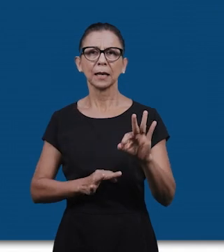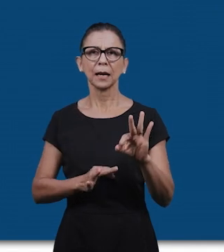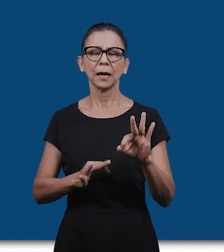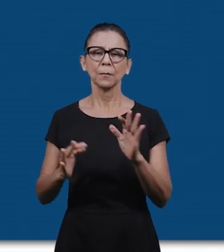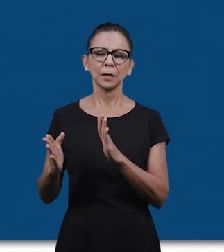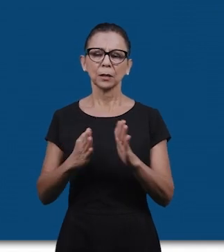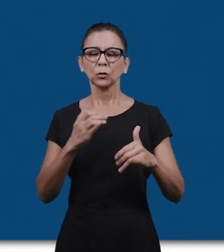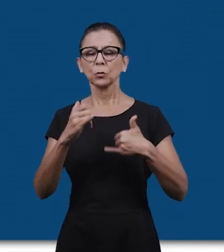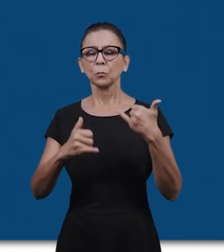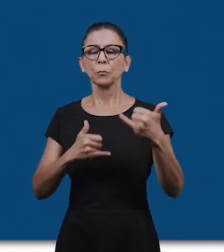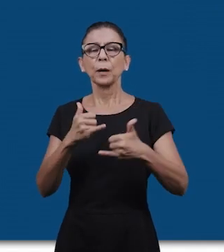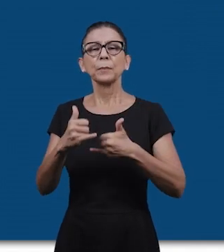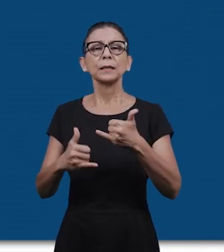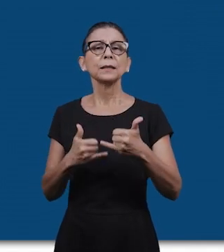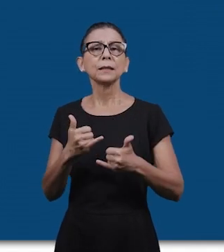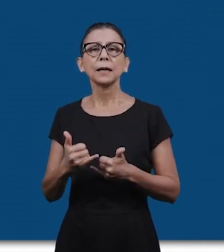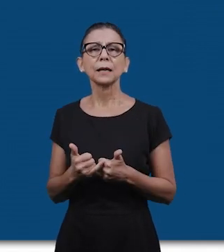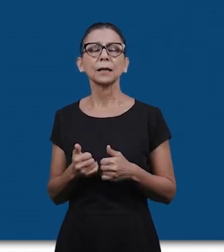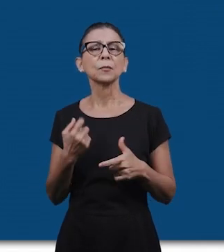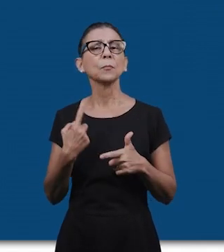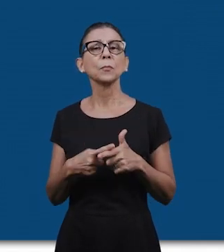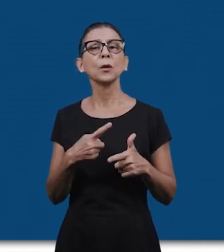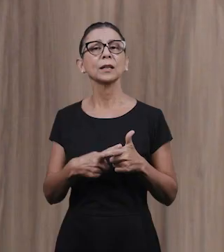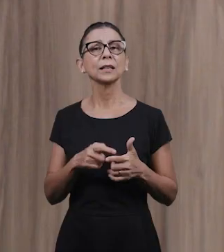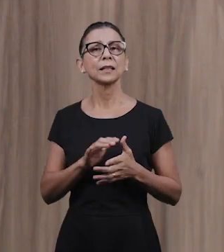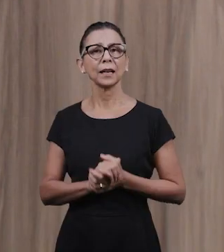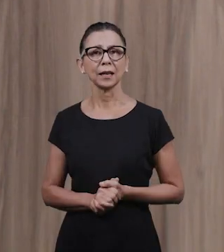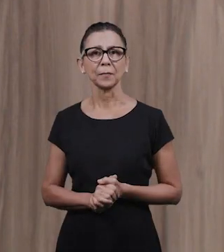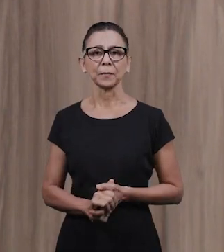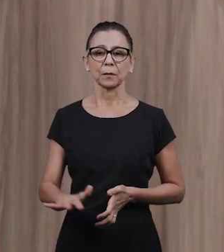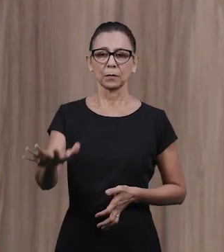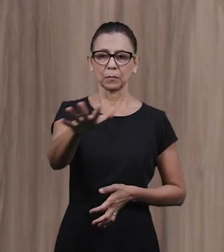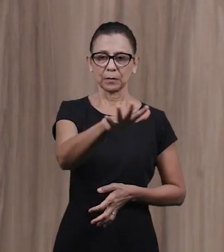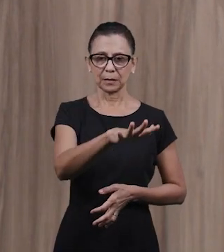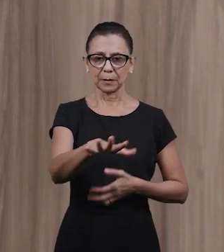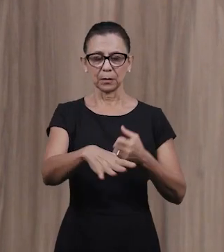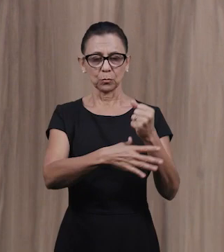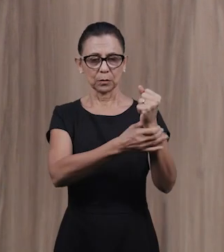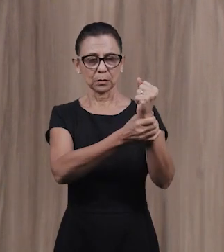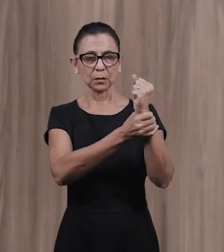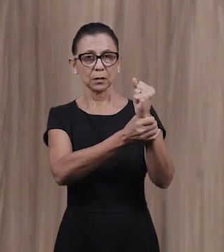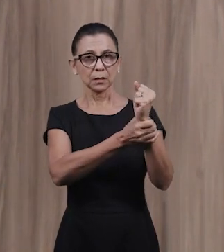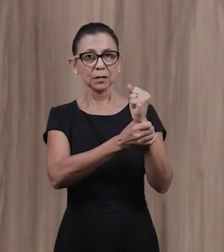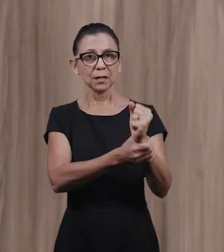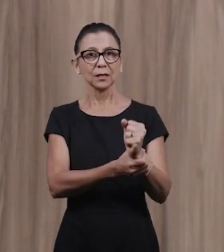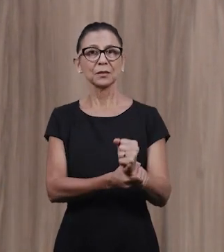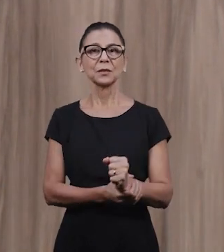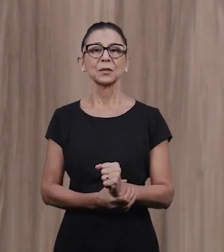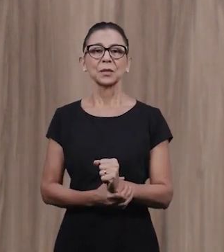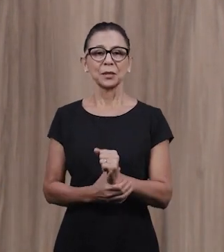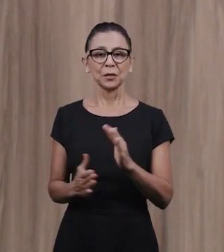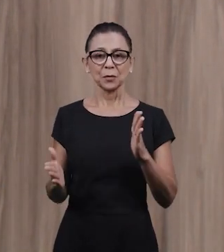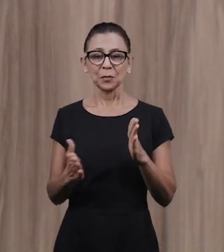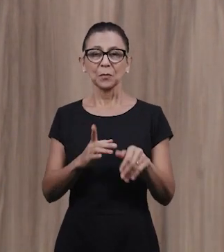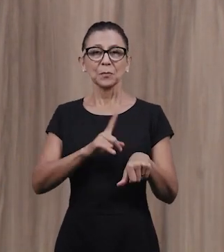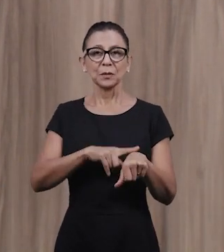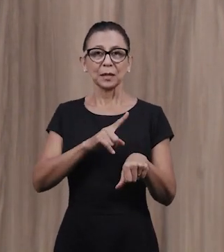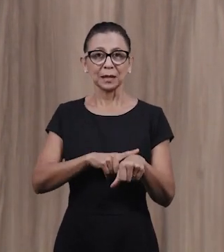jeu? C'est-à-dire, euh, donc, préparer pour les enfants un espace